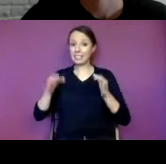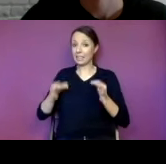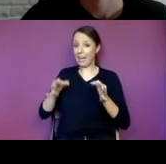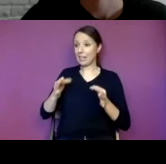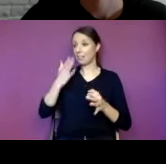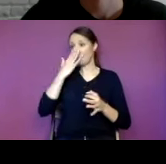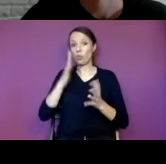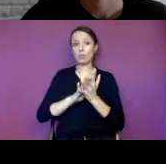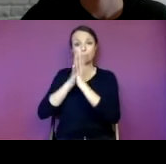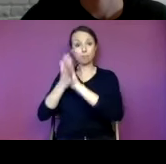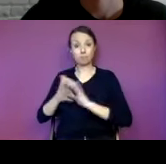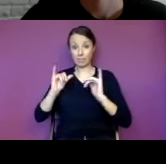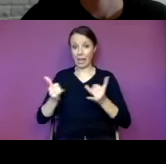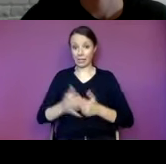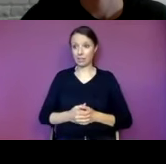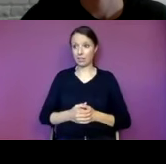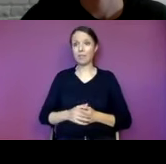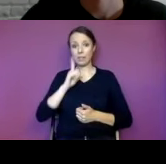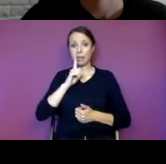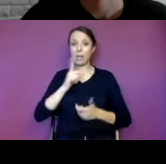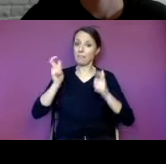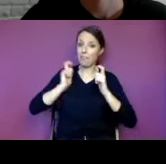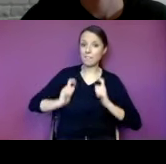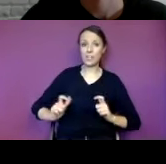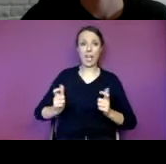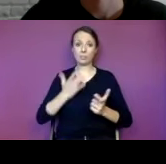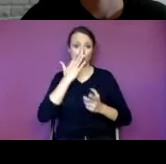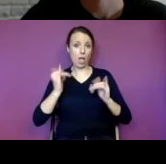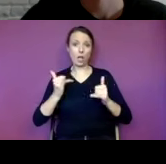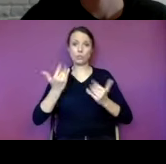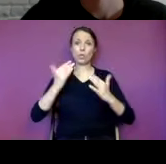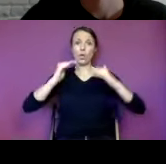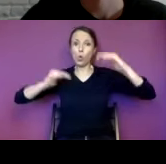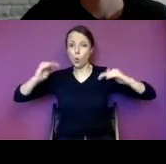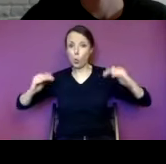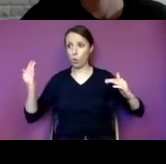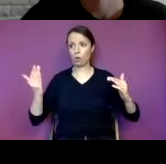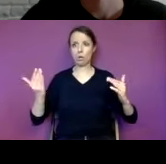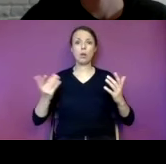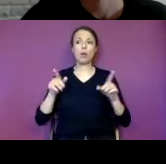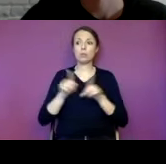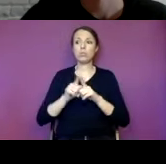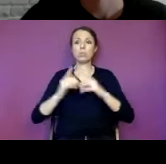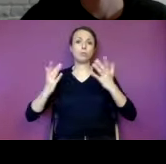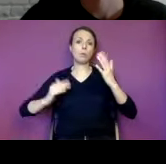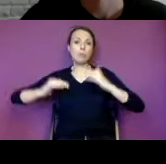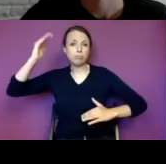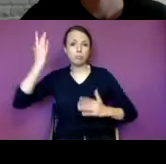co możemy przede wszystkim przeczytać? Że no, wieś jest obszarem dysproporcji, wieś jest obszarem różnych różnorodnych,